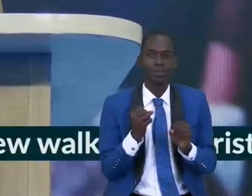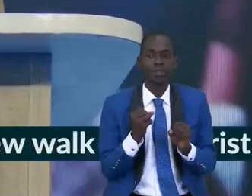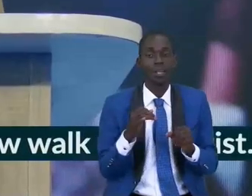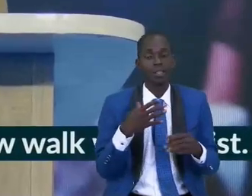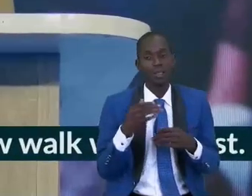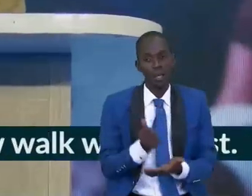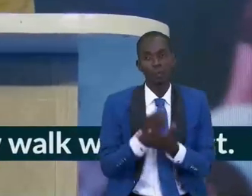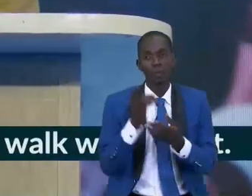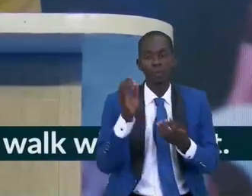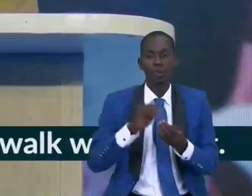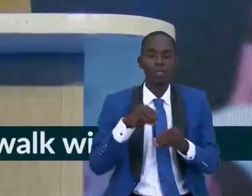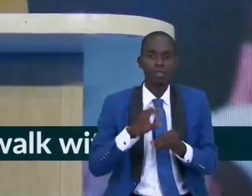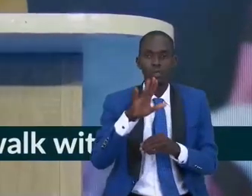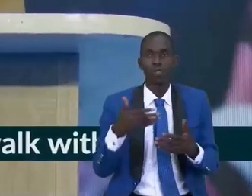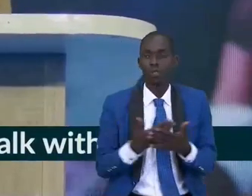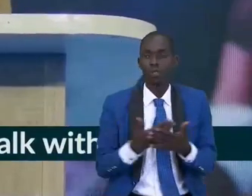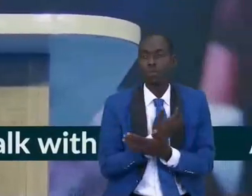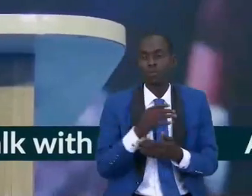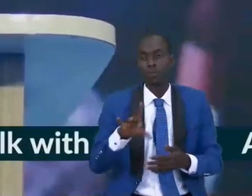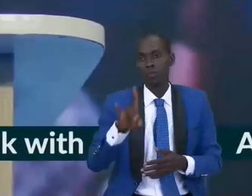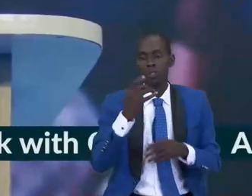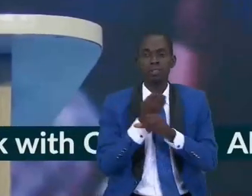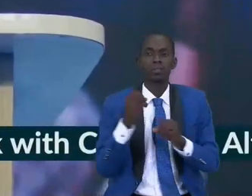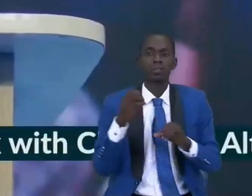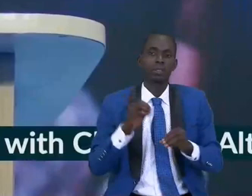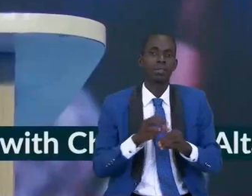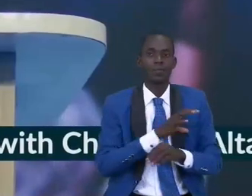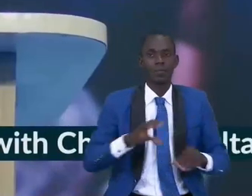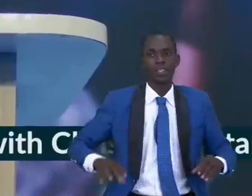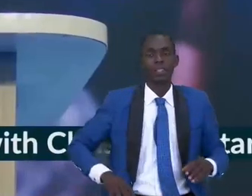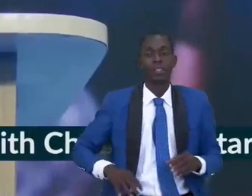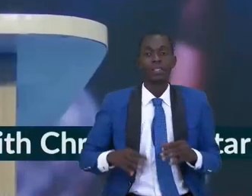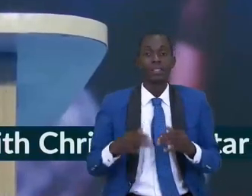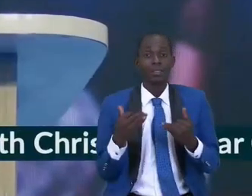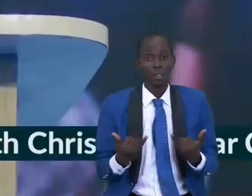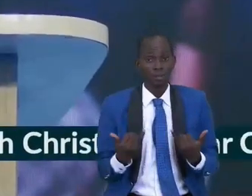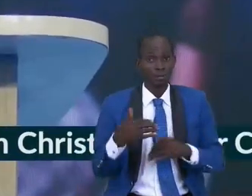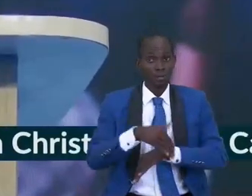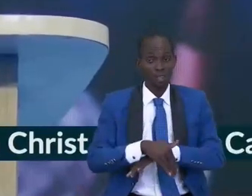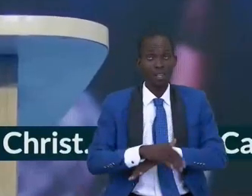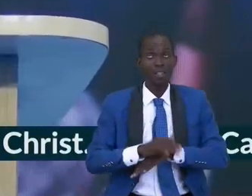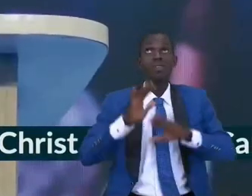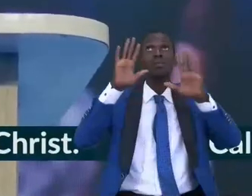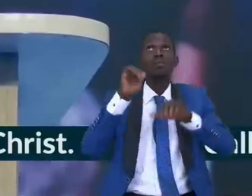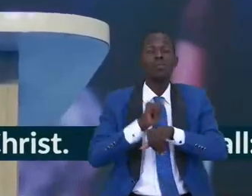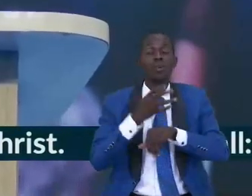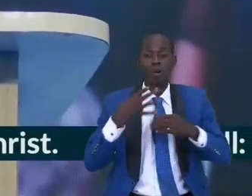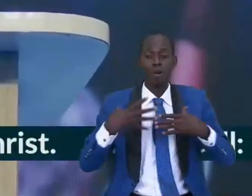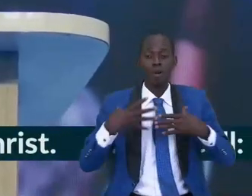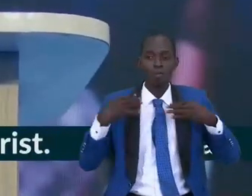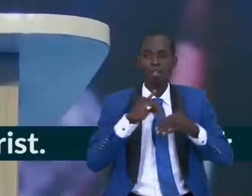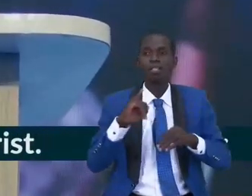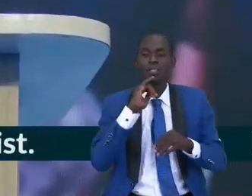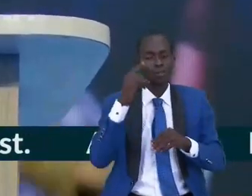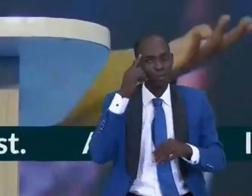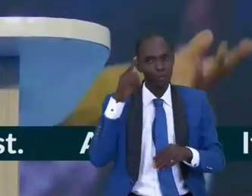Après cela, je reviendrai prier pour les malades parce que ce soir, il y aura des